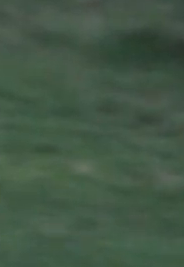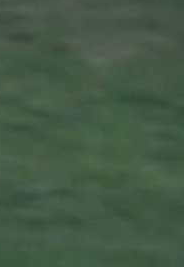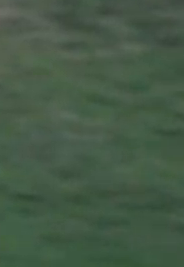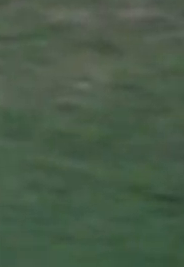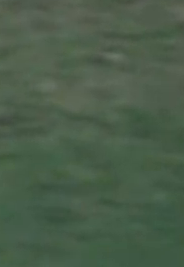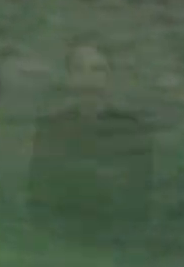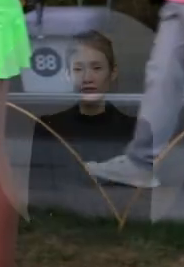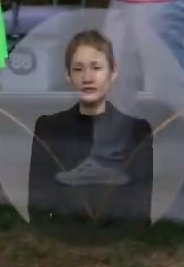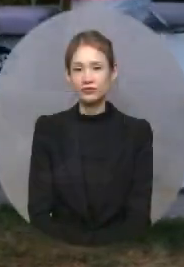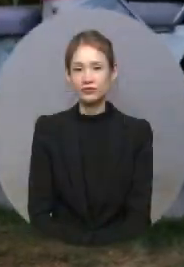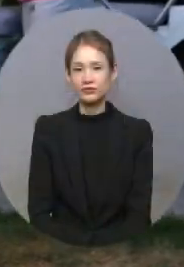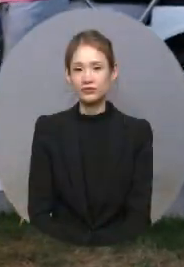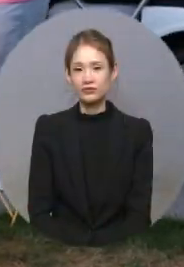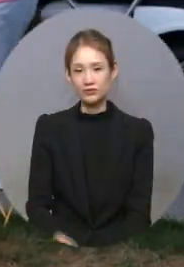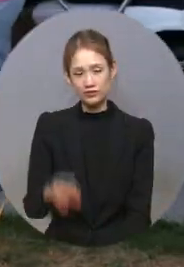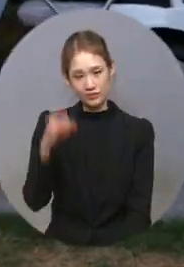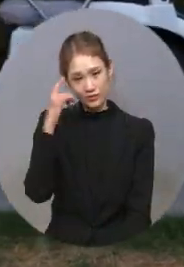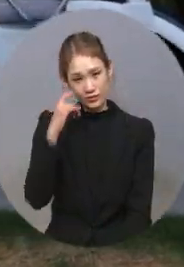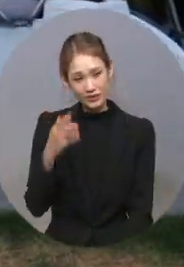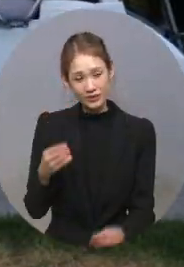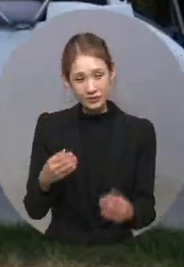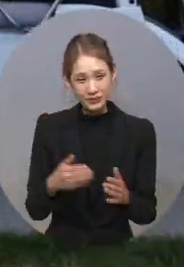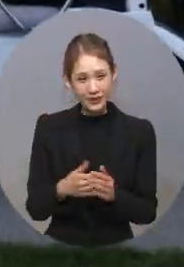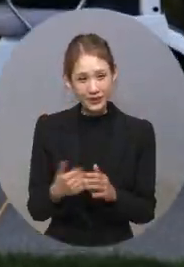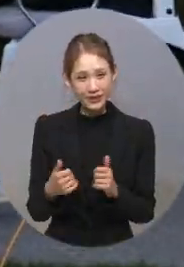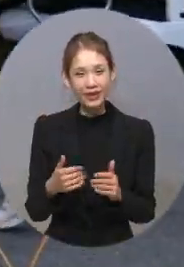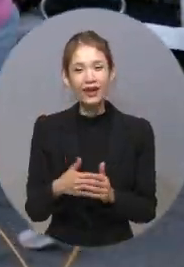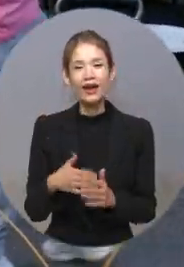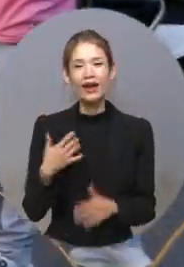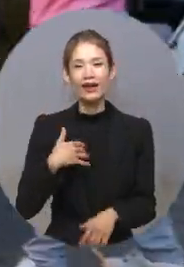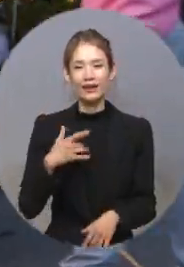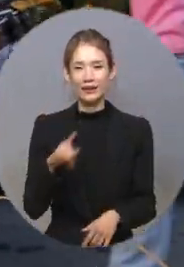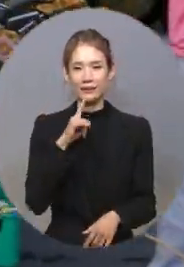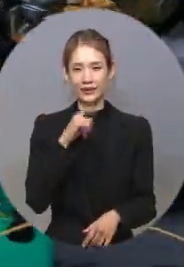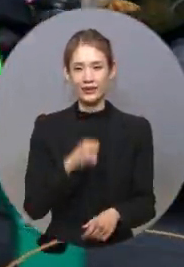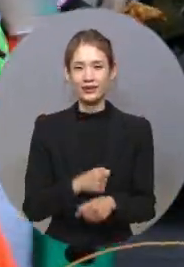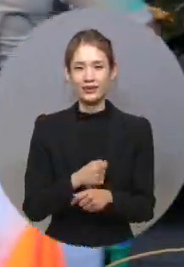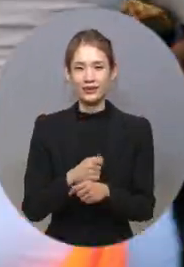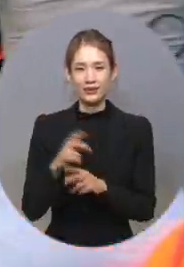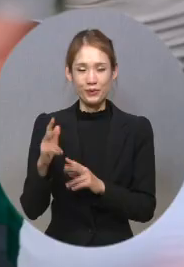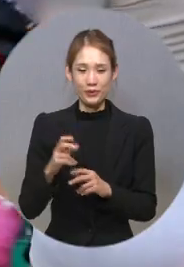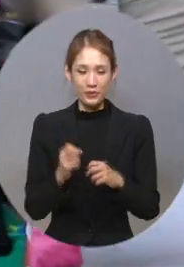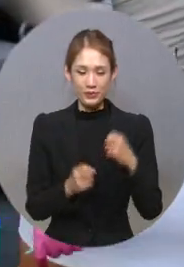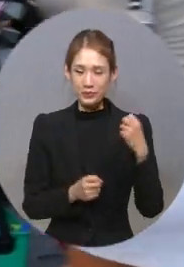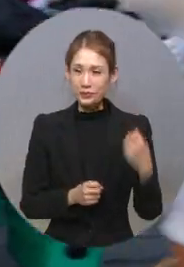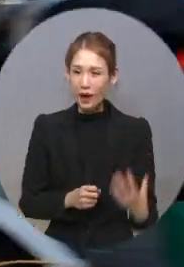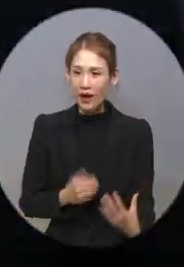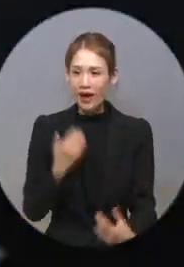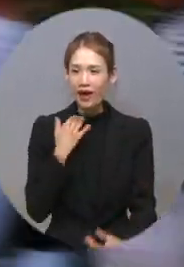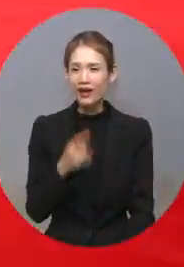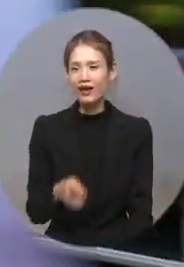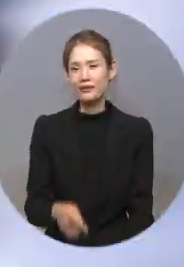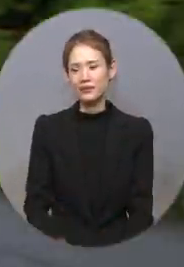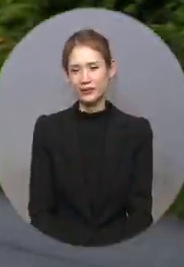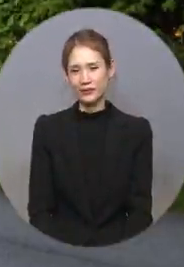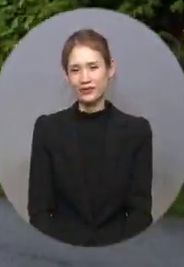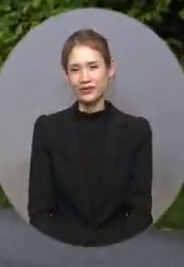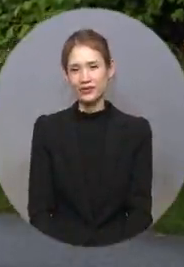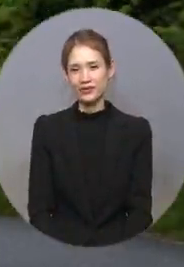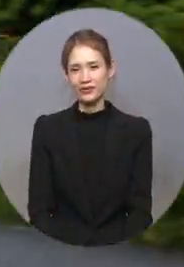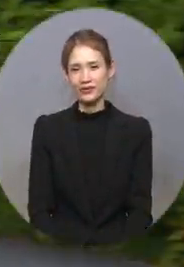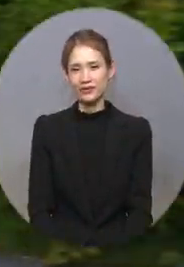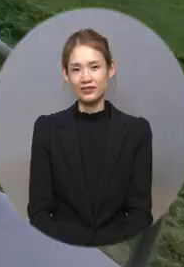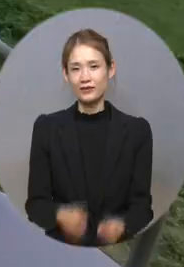왜? 죽었어요? 오케이. 어, 다행이다, 다행이다. 굿샷. 아니야. 자, 아무도 말해서 나는 볼 떨어지는 게 안 보이잖아. 나도 안 보였어. 캐디님 말 따라하려고 했었어. 자.